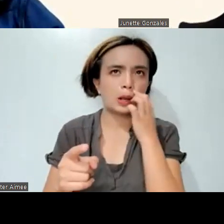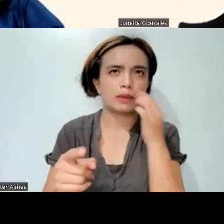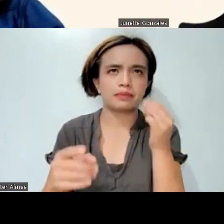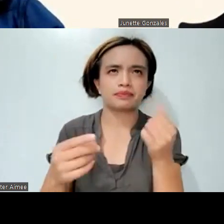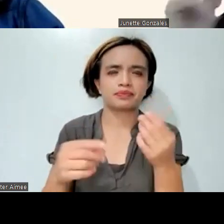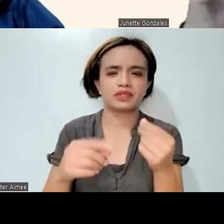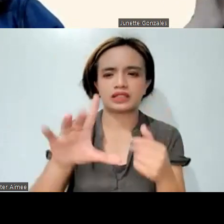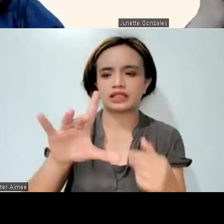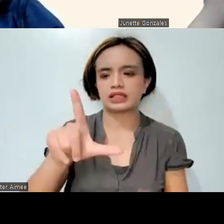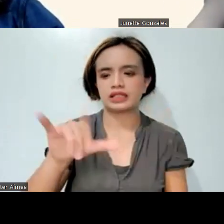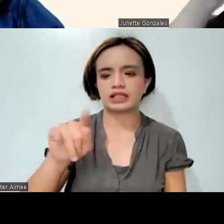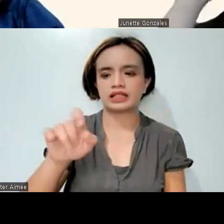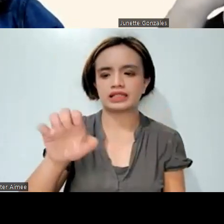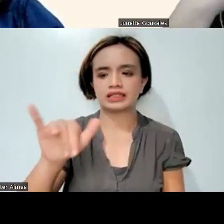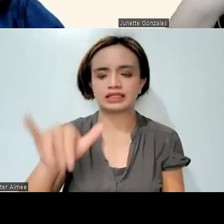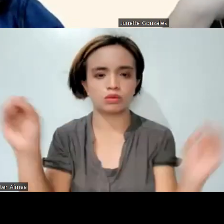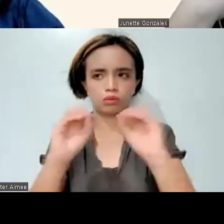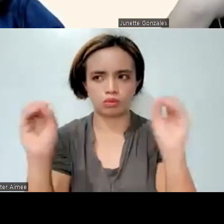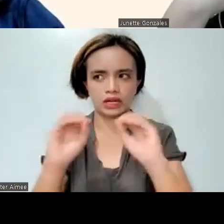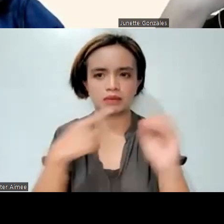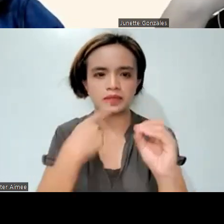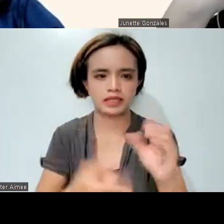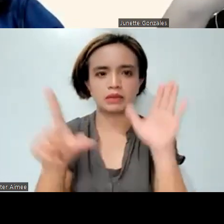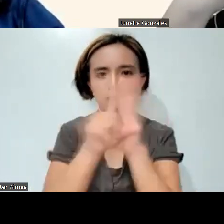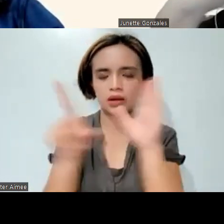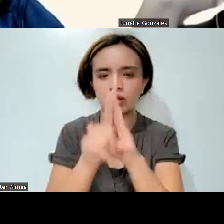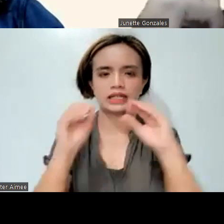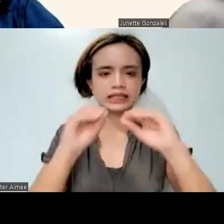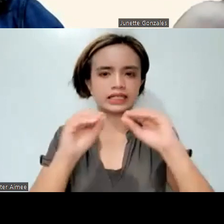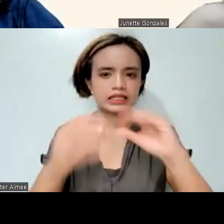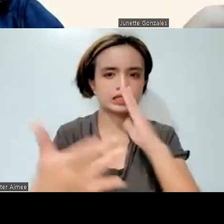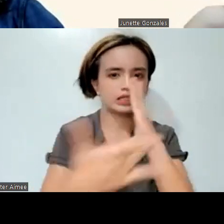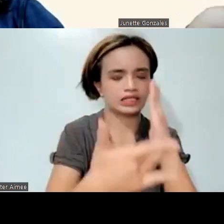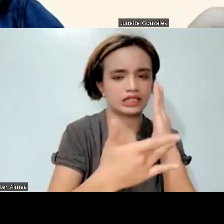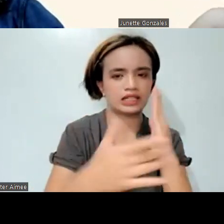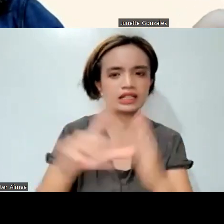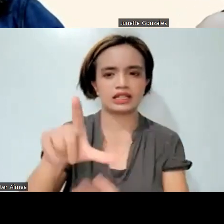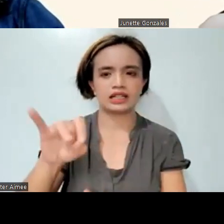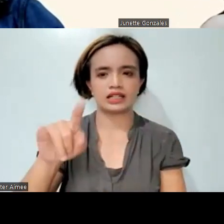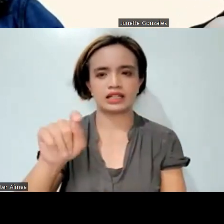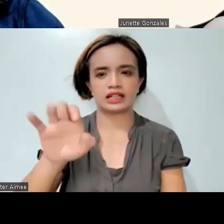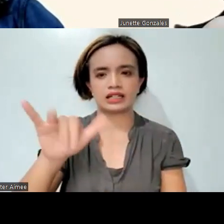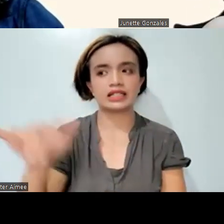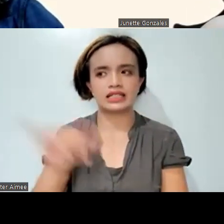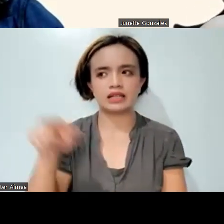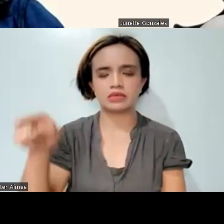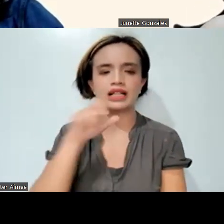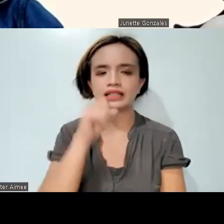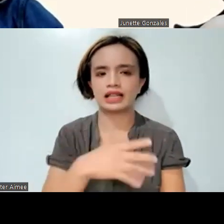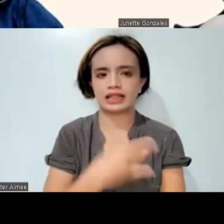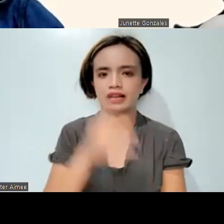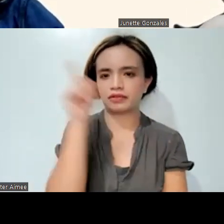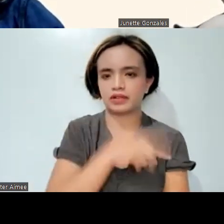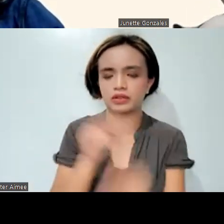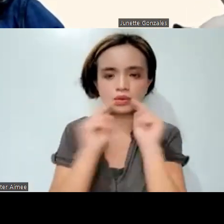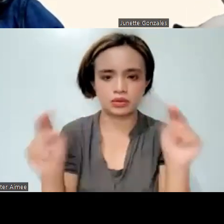naman nila tayo pinagbabawalan na magturo ng digital literacy. Ayaw din nila ng fake news. So, the power